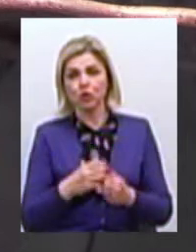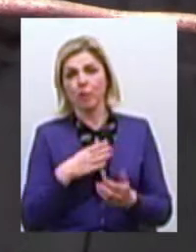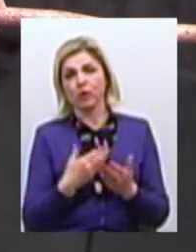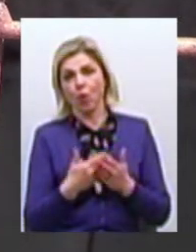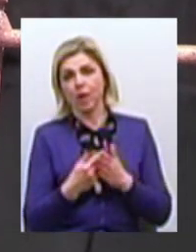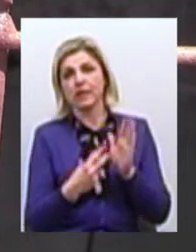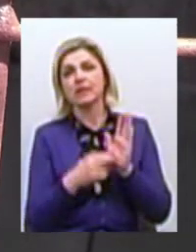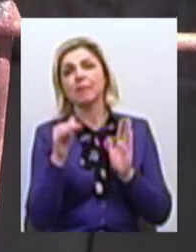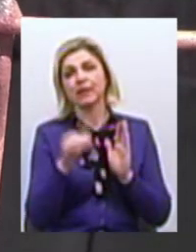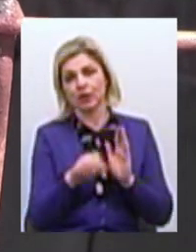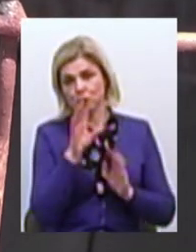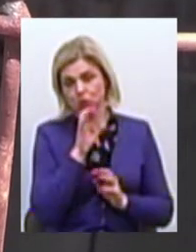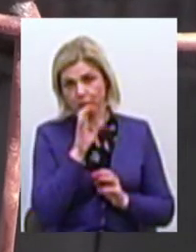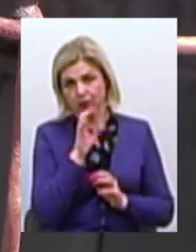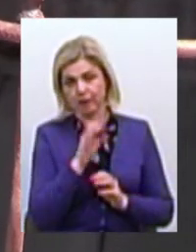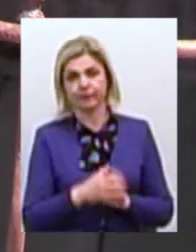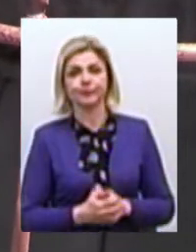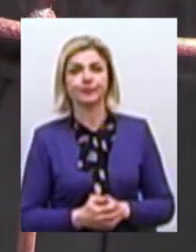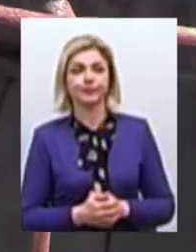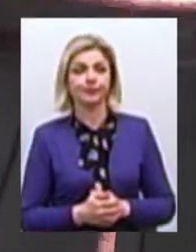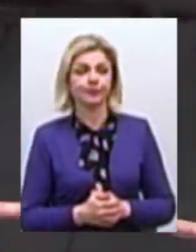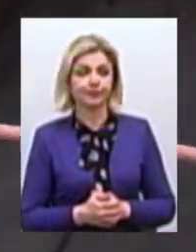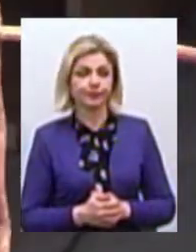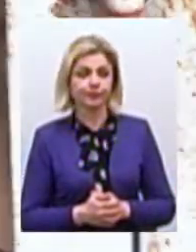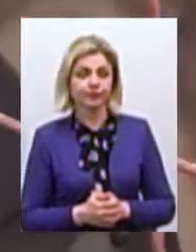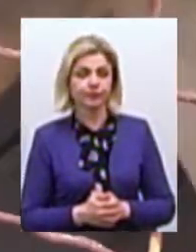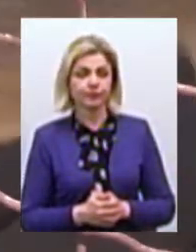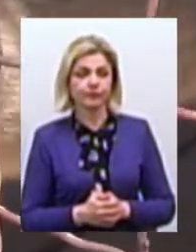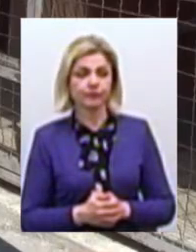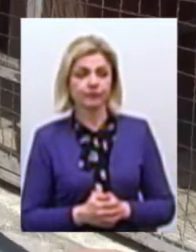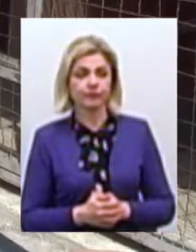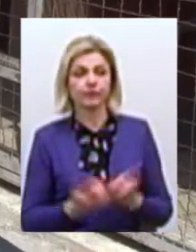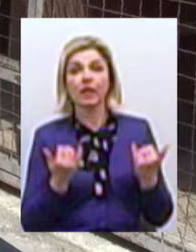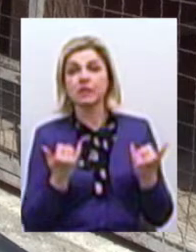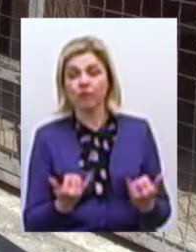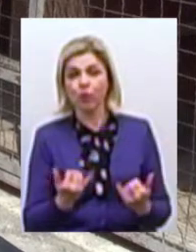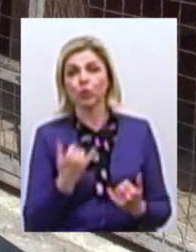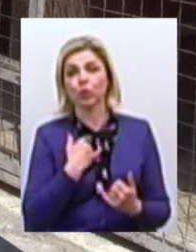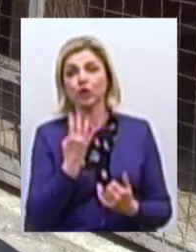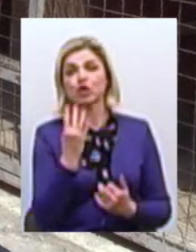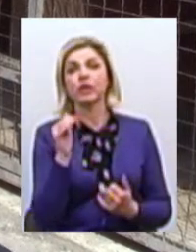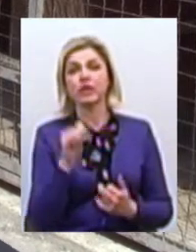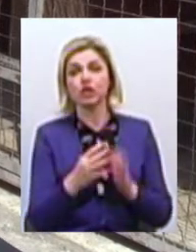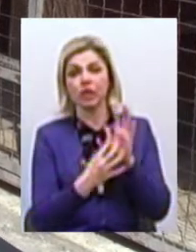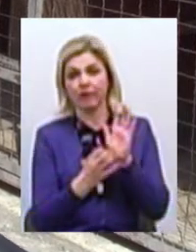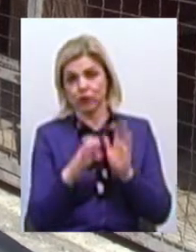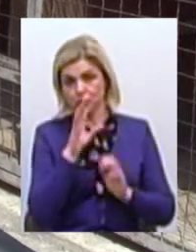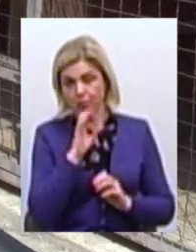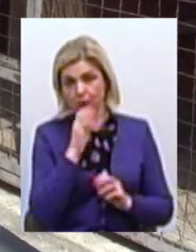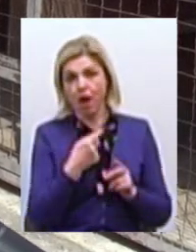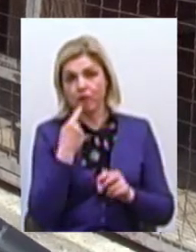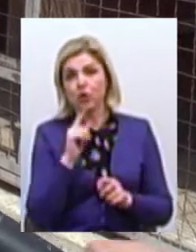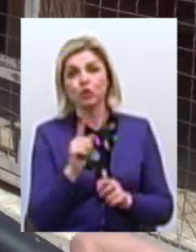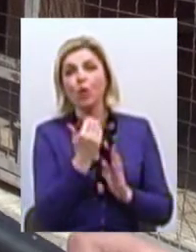собак. У нас при першому підрахунку в Миколаєві було близько 7 тисяч собак. На сьогоднішній день у нас 4900 собак. Це говорить про